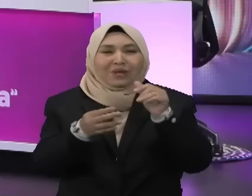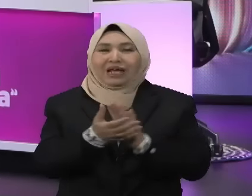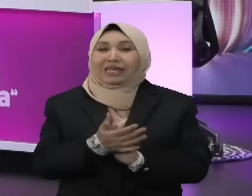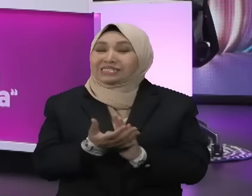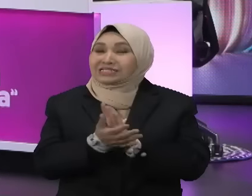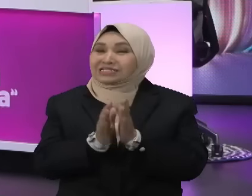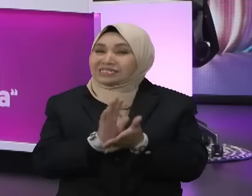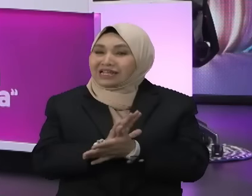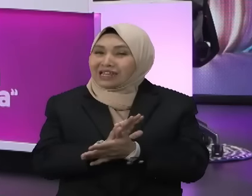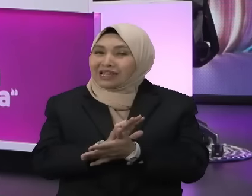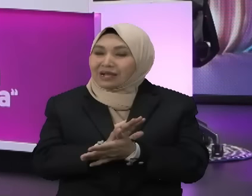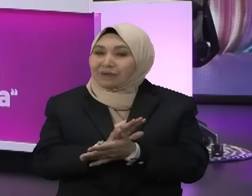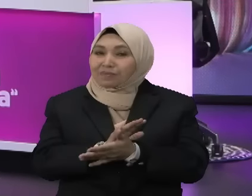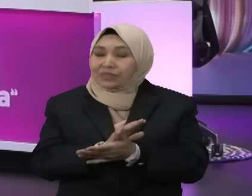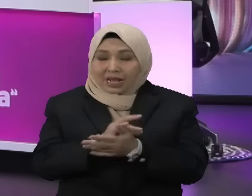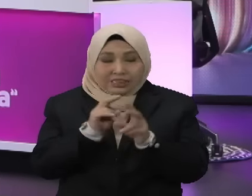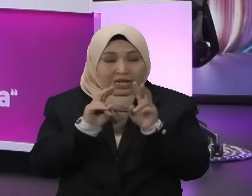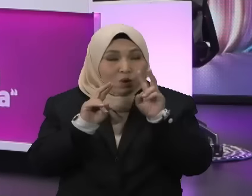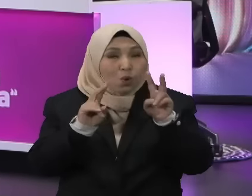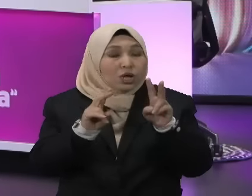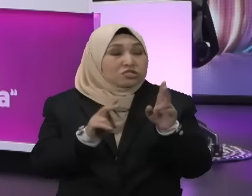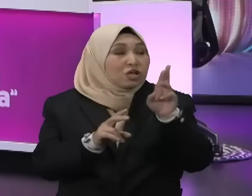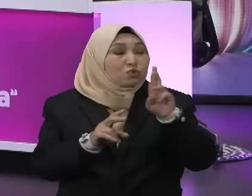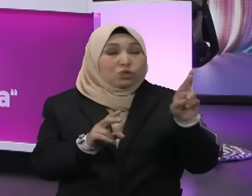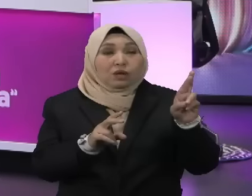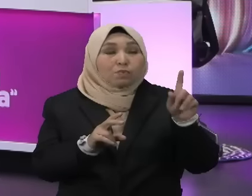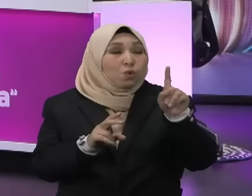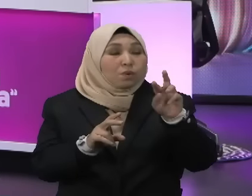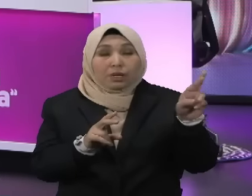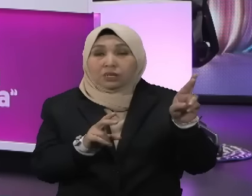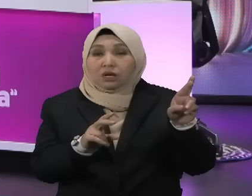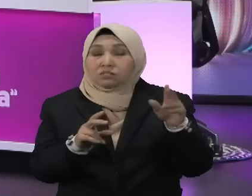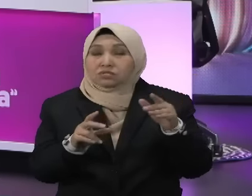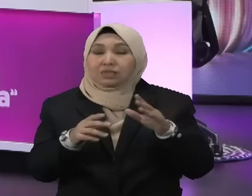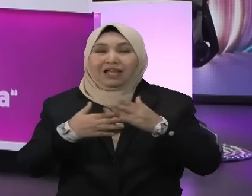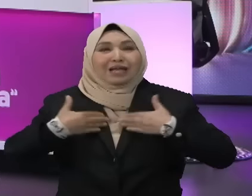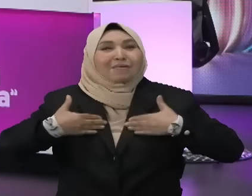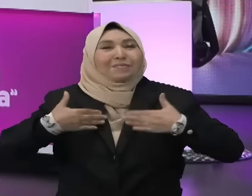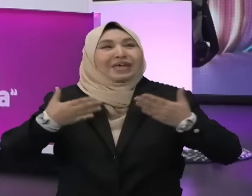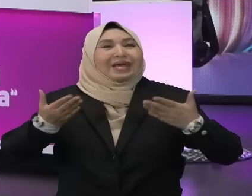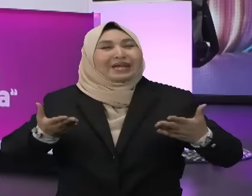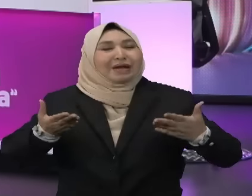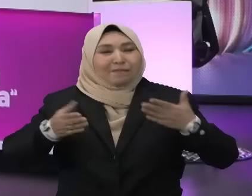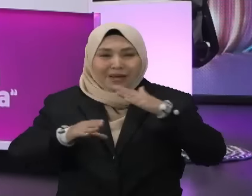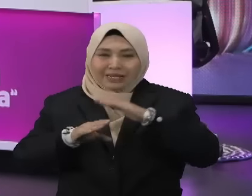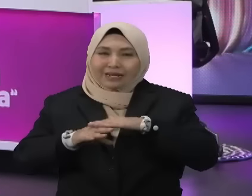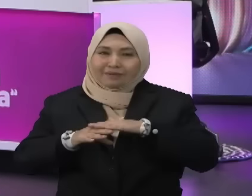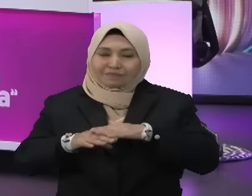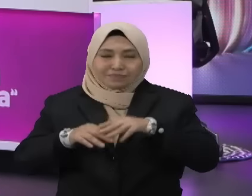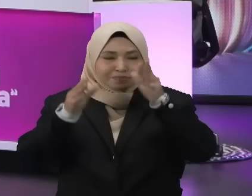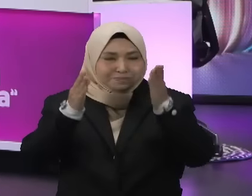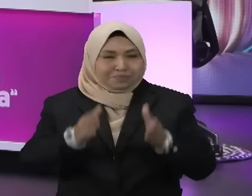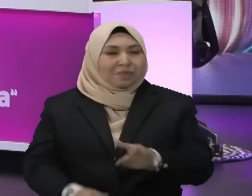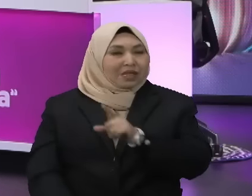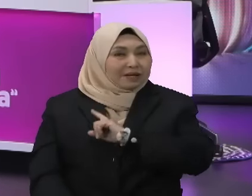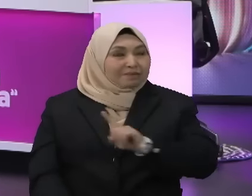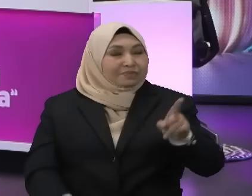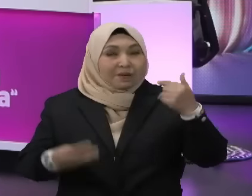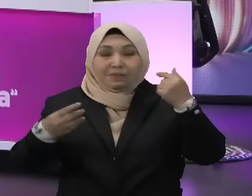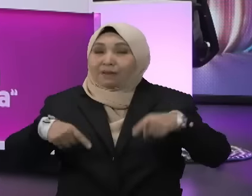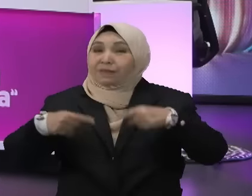Jadi, bila kata 1,000 bantuan itu memberikan satu kegembiraan kepada orang Muslim ketika itu untuk